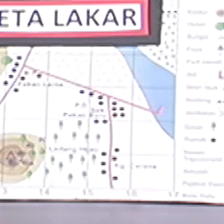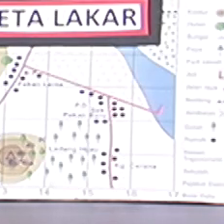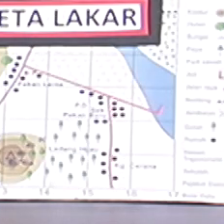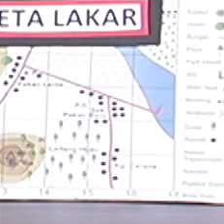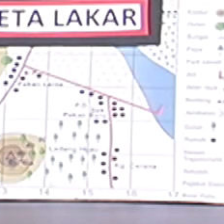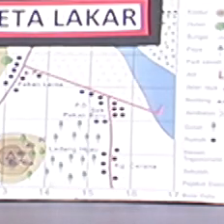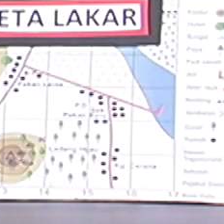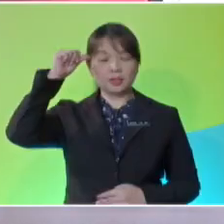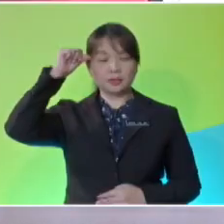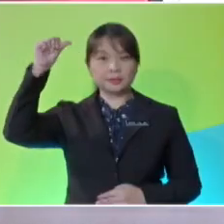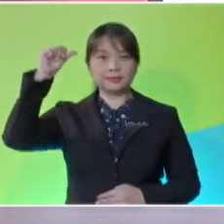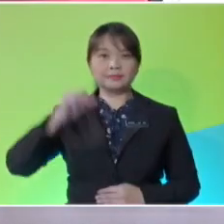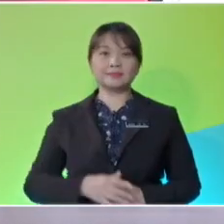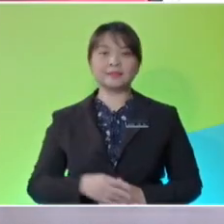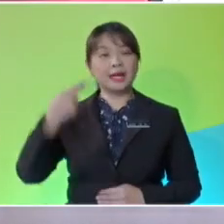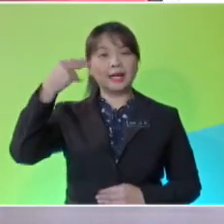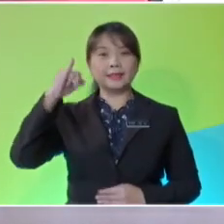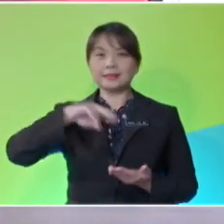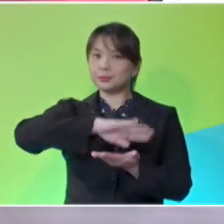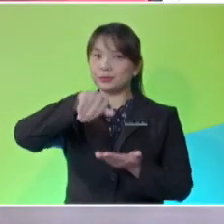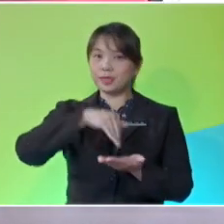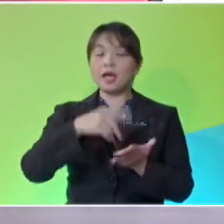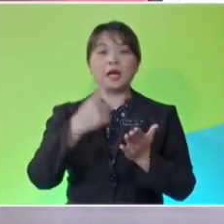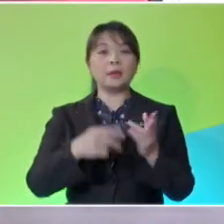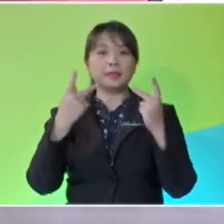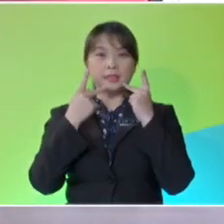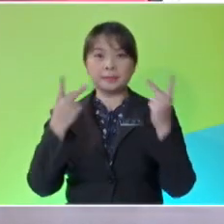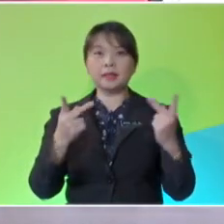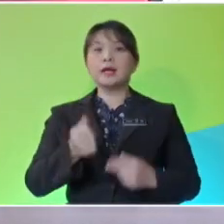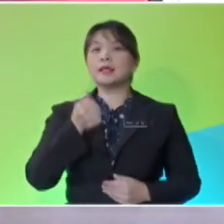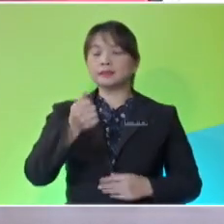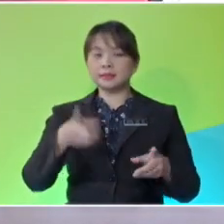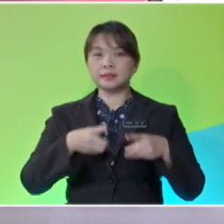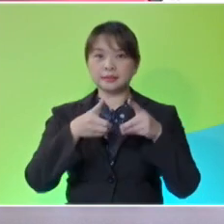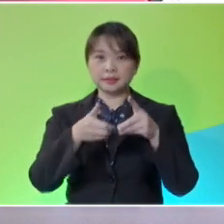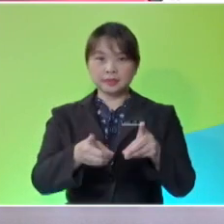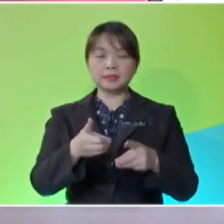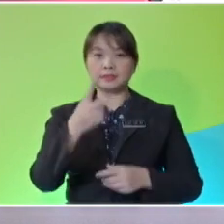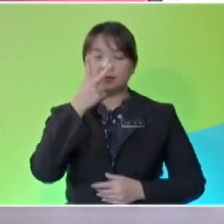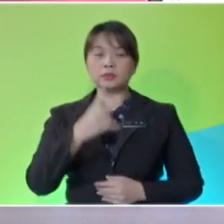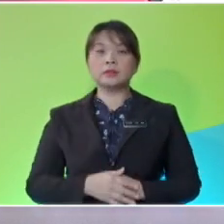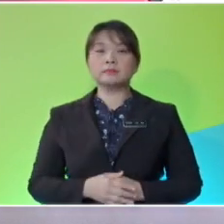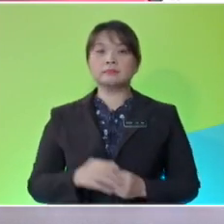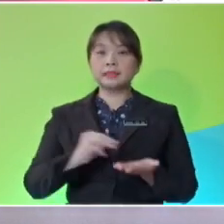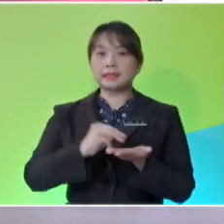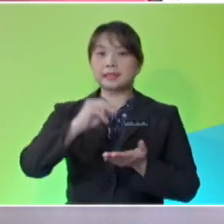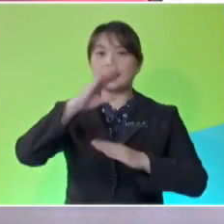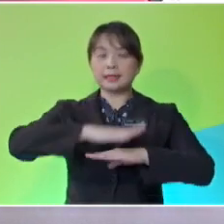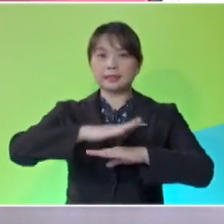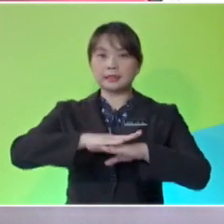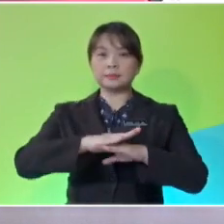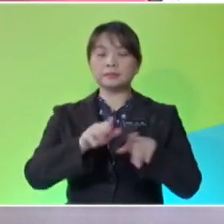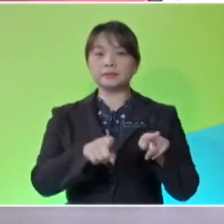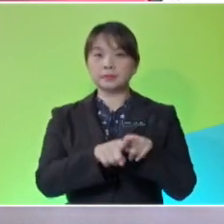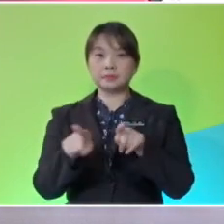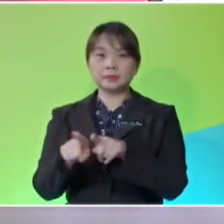Assalamualaikum Hai semua apa kabar Anda sedang menonton selamat Menengah Atas dididik tv bersama